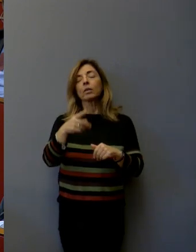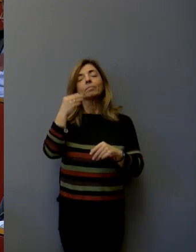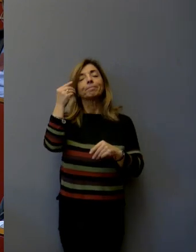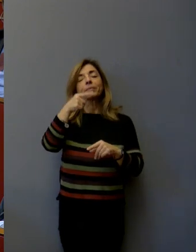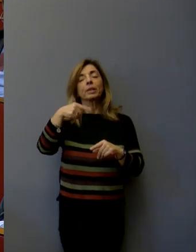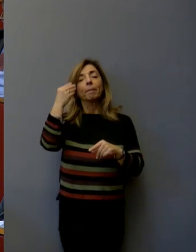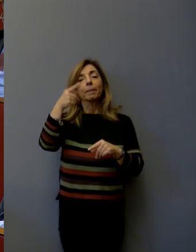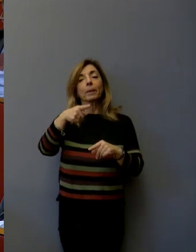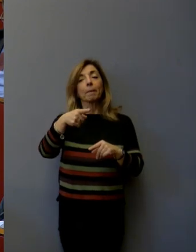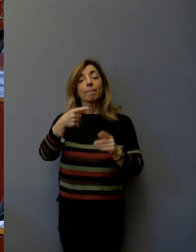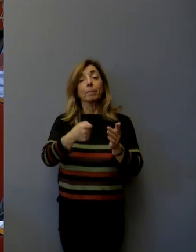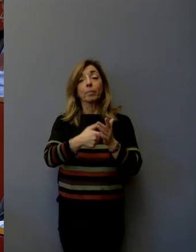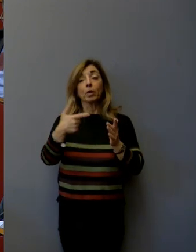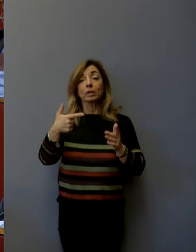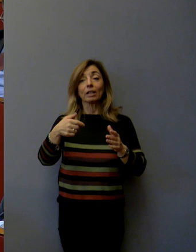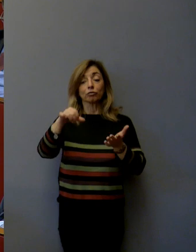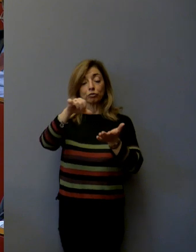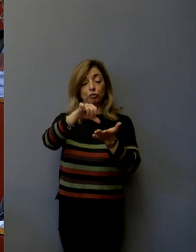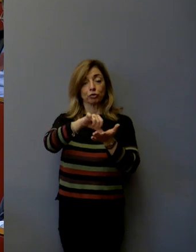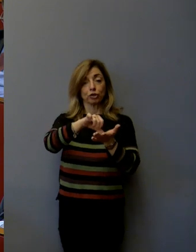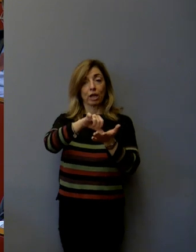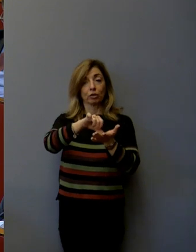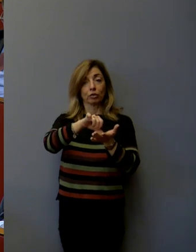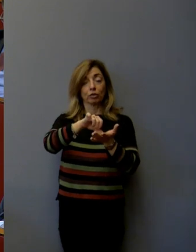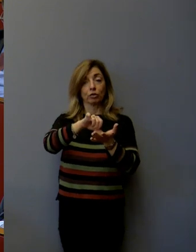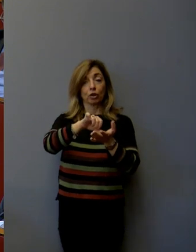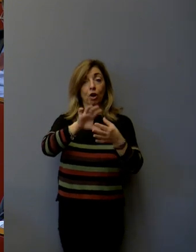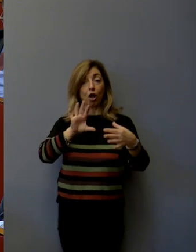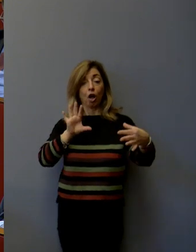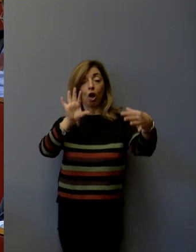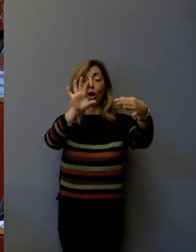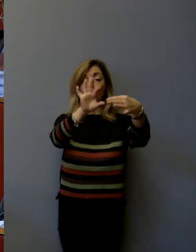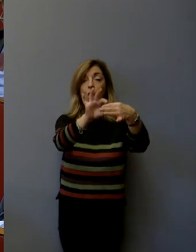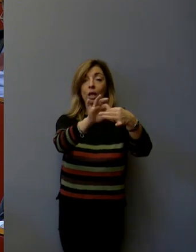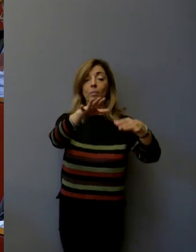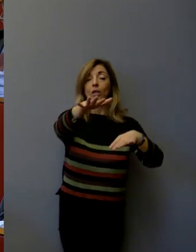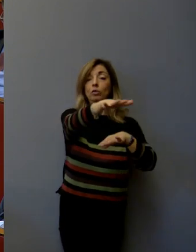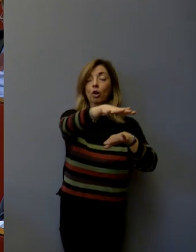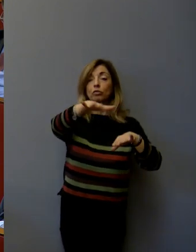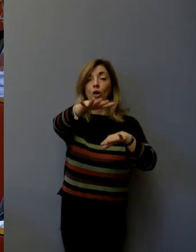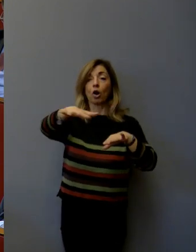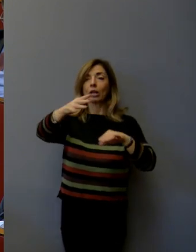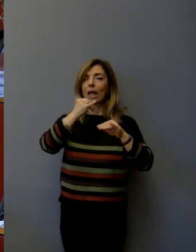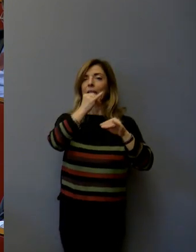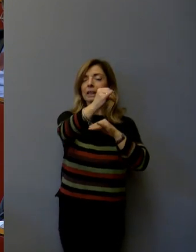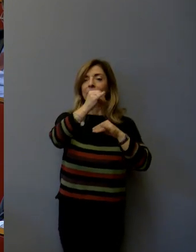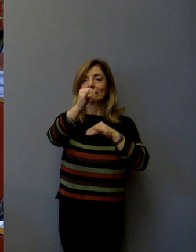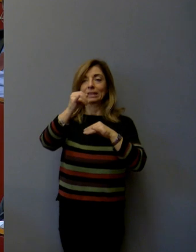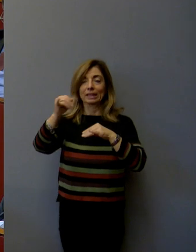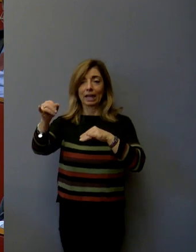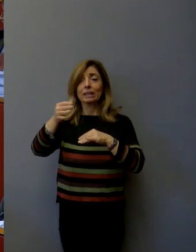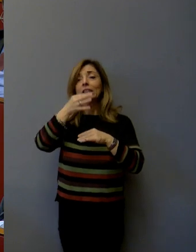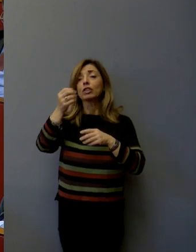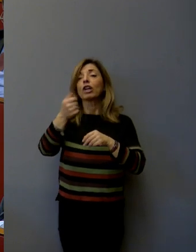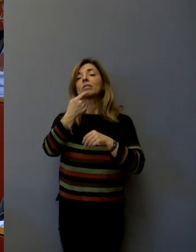alle zone più lontane dal centro che non devaste solo un collegamento per consentire a quelli che stanno in periferia di andare